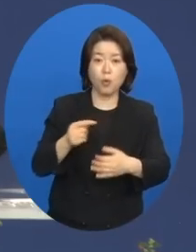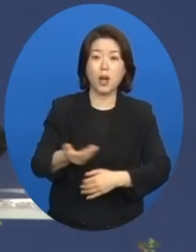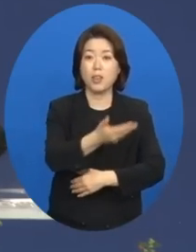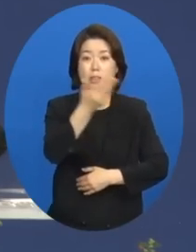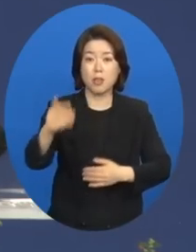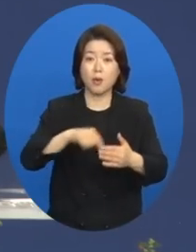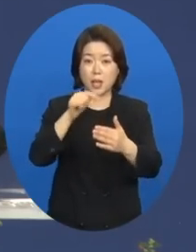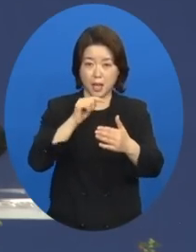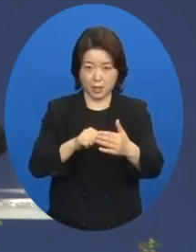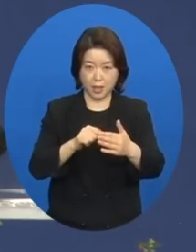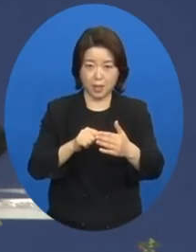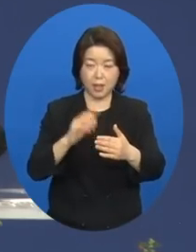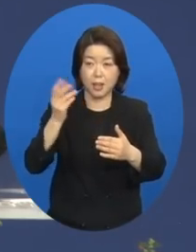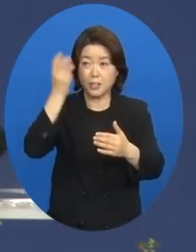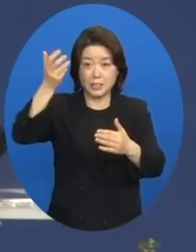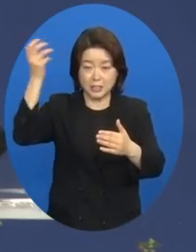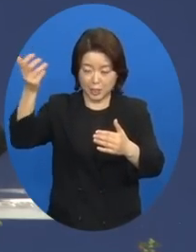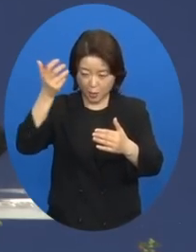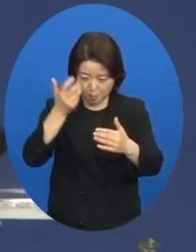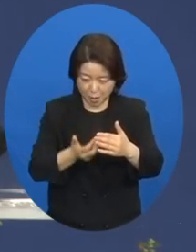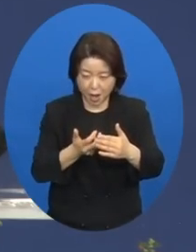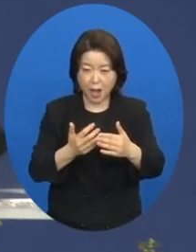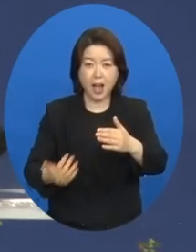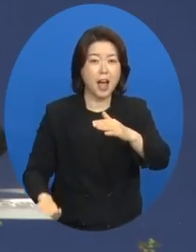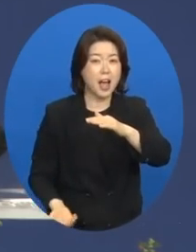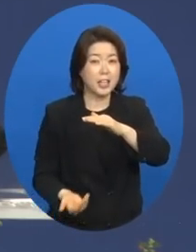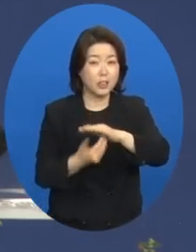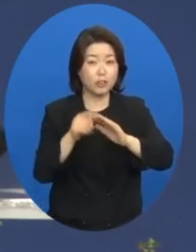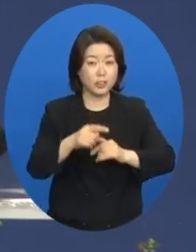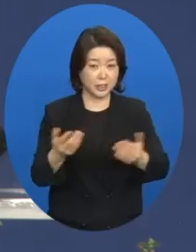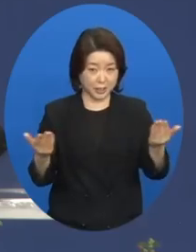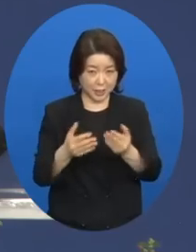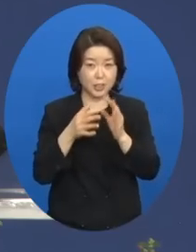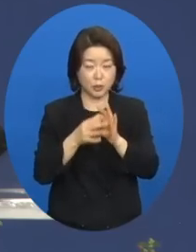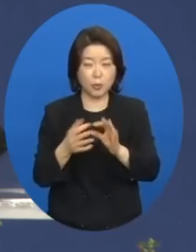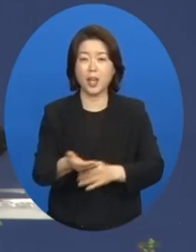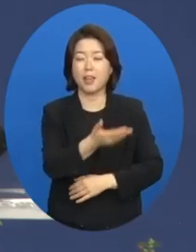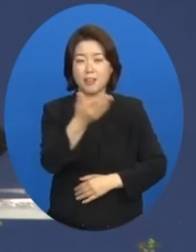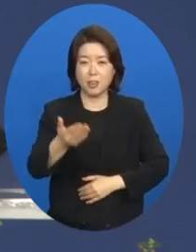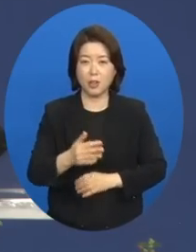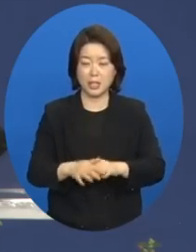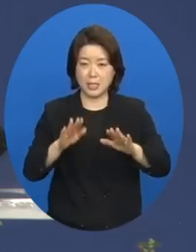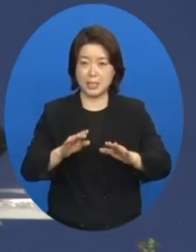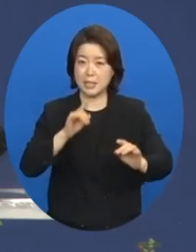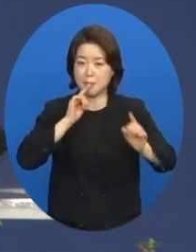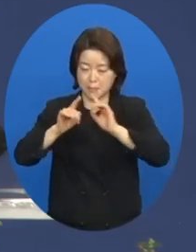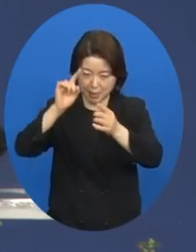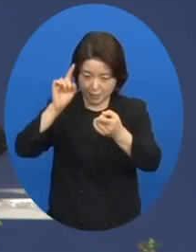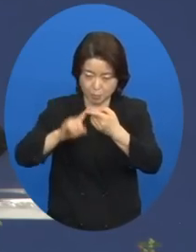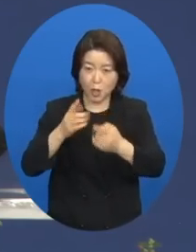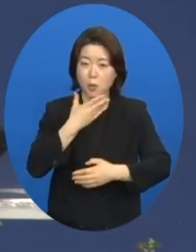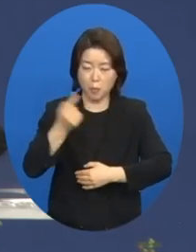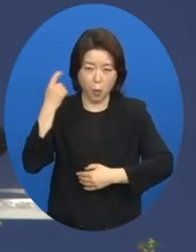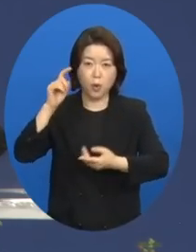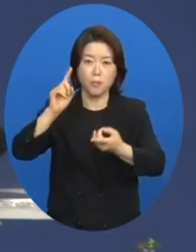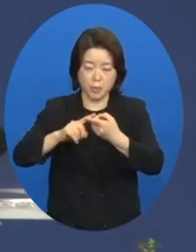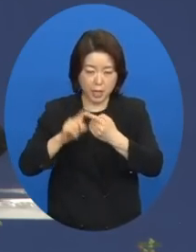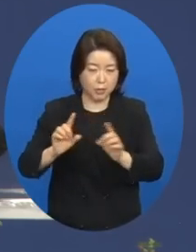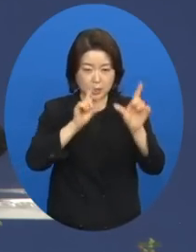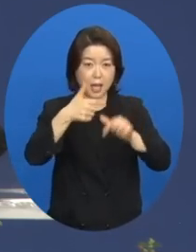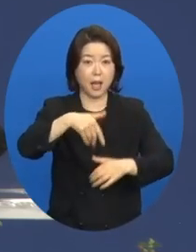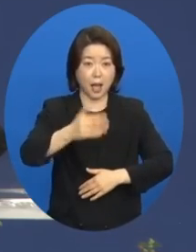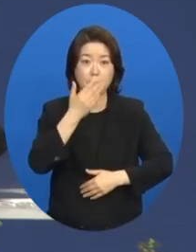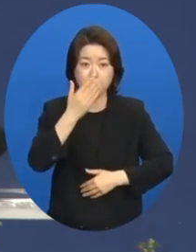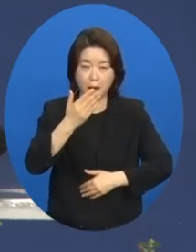안에 그 성령님이 너희 안에 이루시는 그 일을 인해서 이제 너희는 이제 이 말씀대로 복음대로 살아갈 수